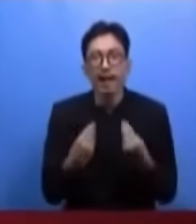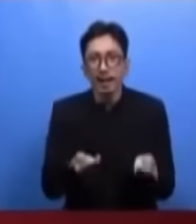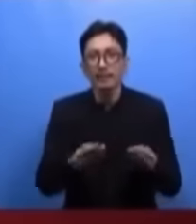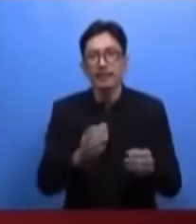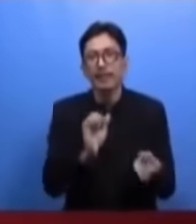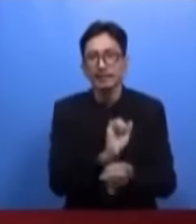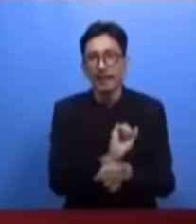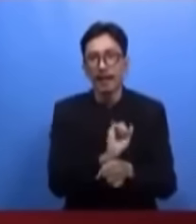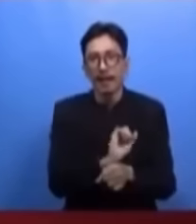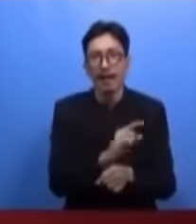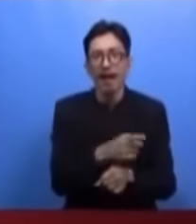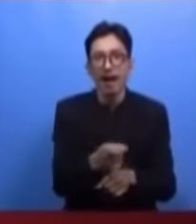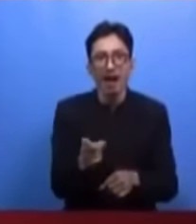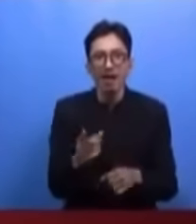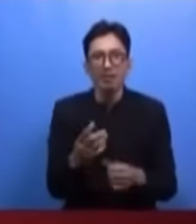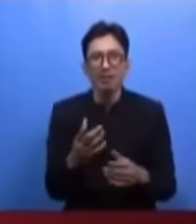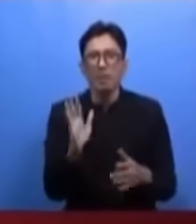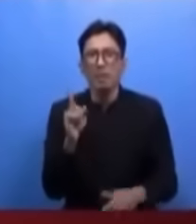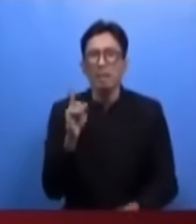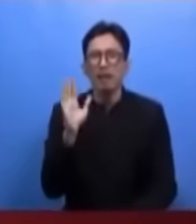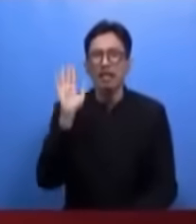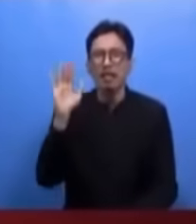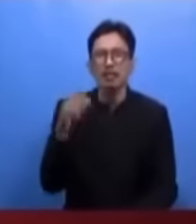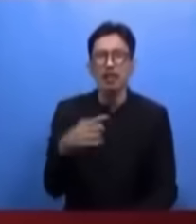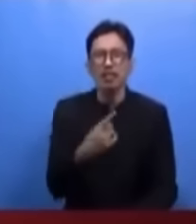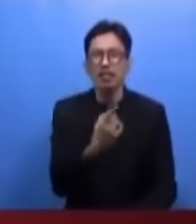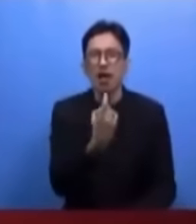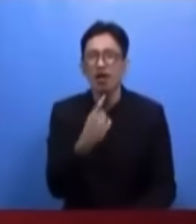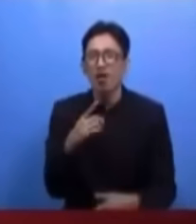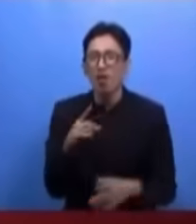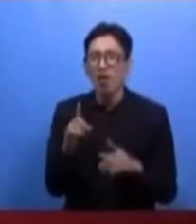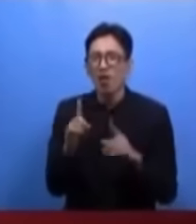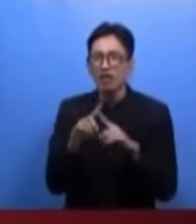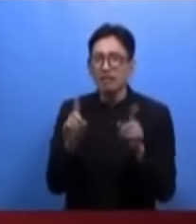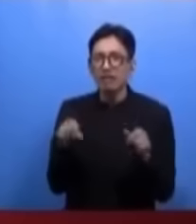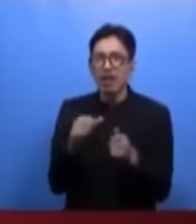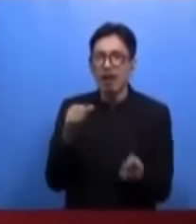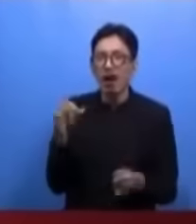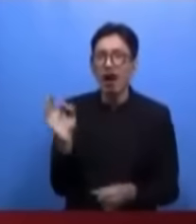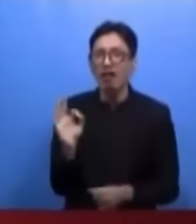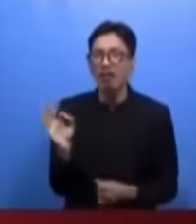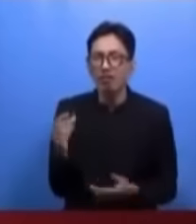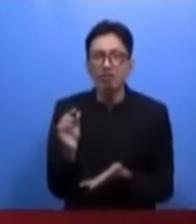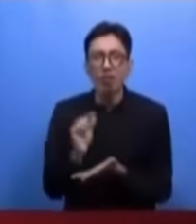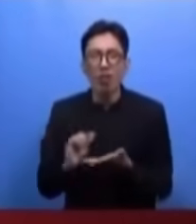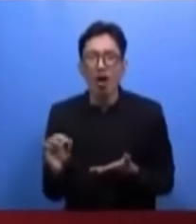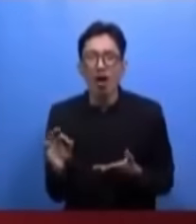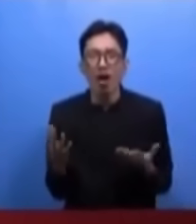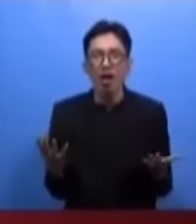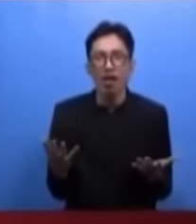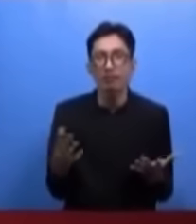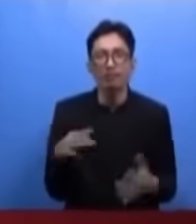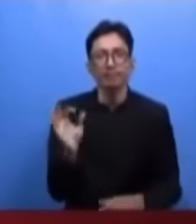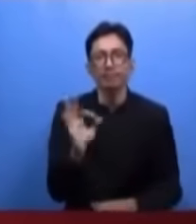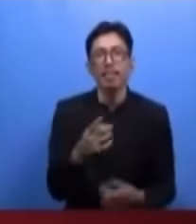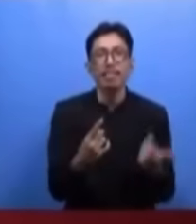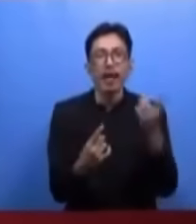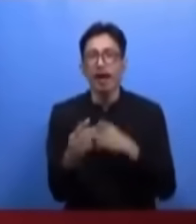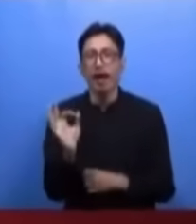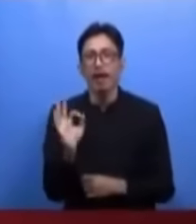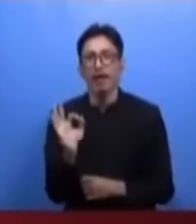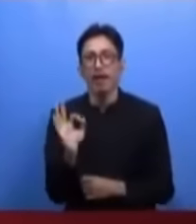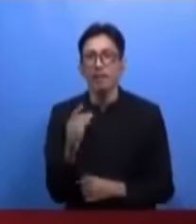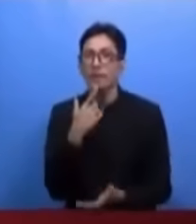suatu saat nanti tidak akan ada yang bertanya ijazahmu apa, sekolahmu dari mana, tidak akan ditanya, tapi kamu bisa